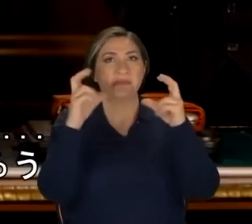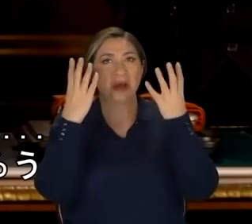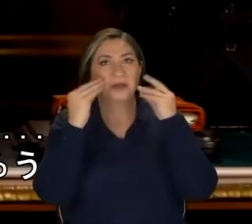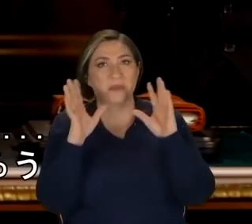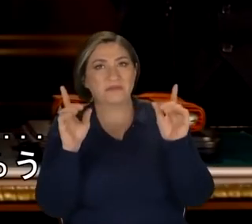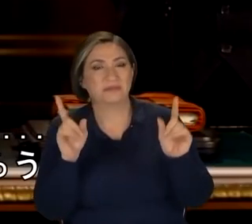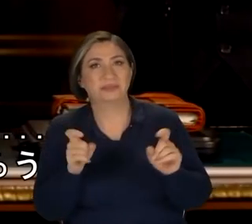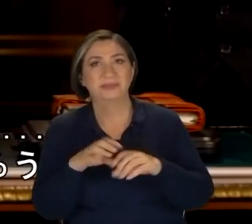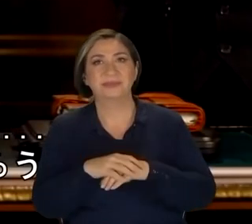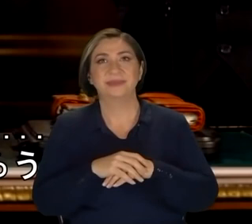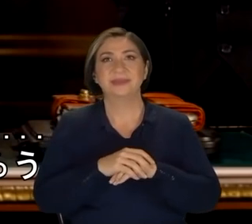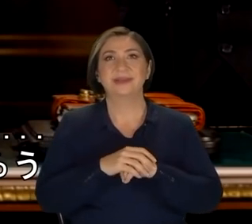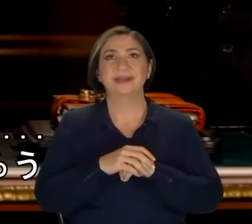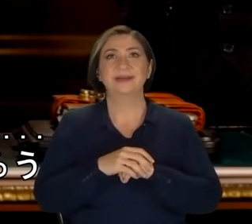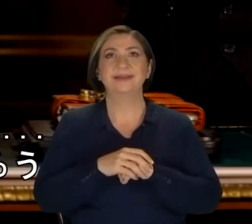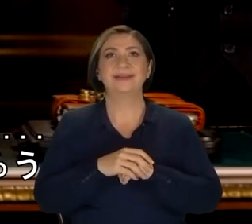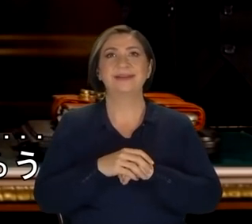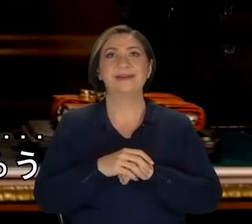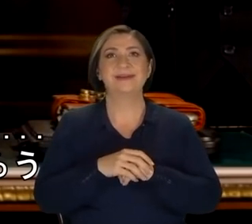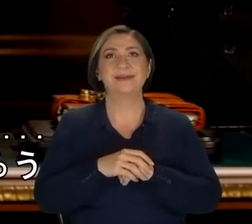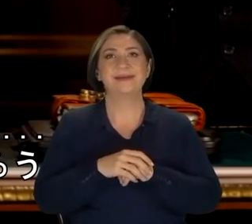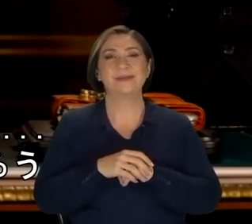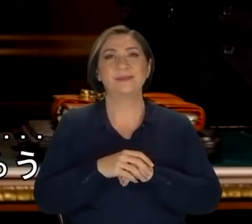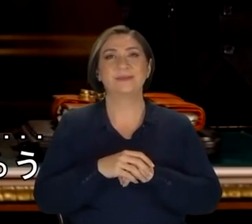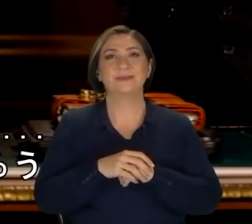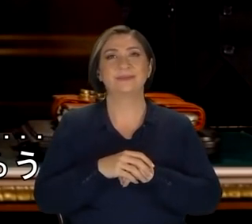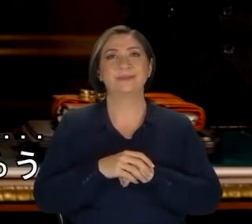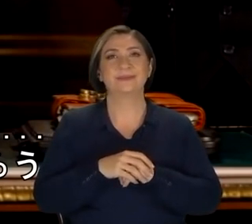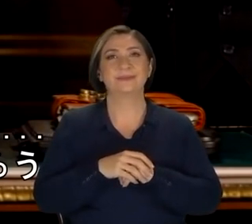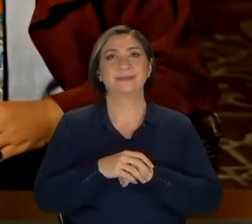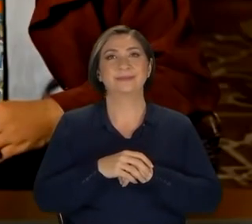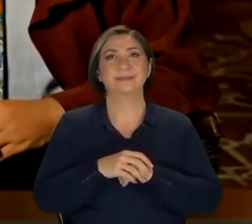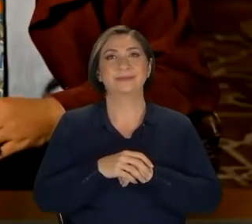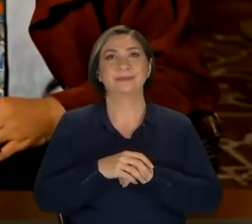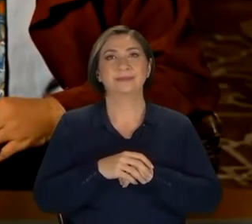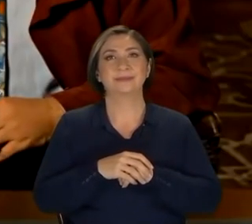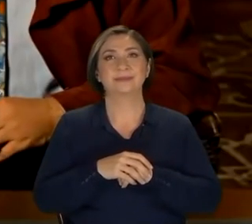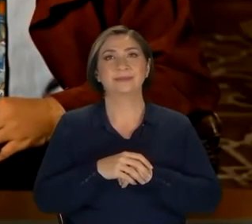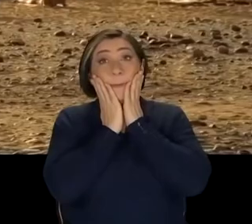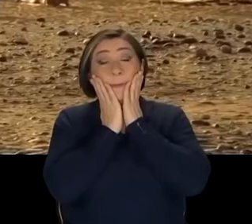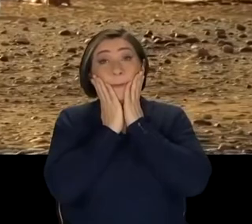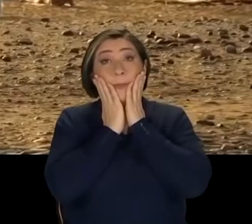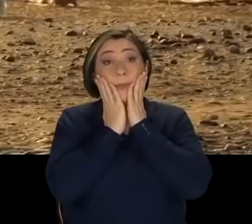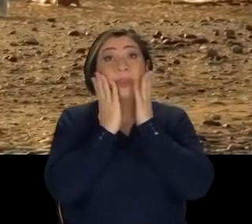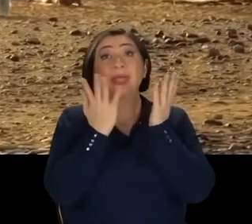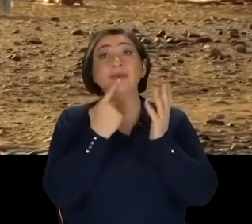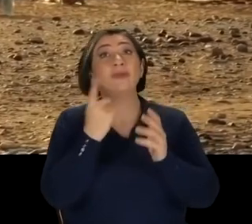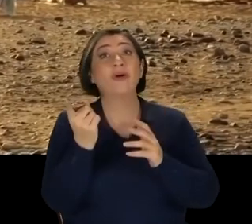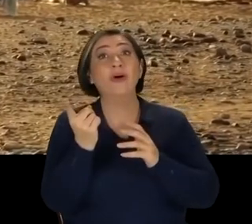asshole. Holmani bakaranka. Omer ohakka. Vakat derunarananka. Hayyo bakka yero. Bende yok. De ya.